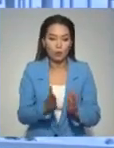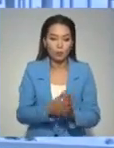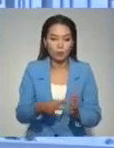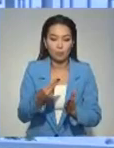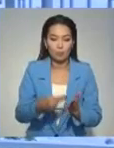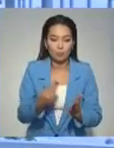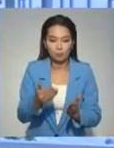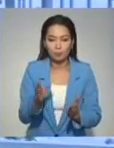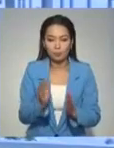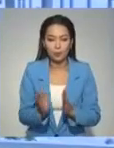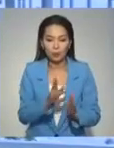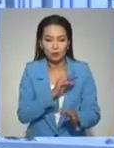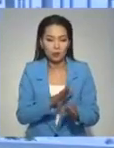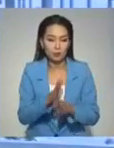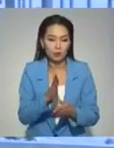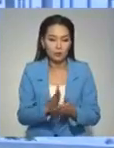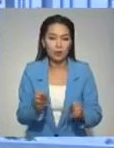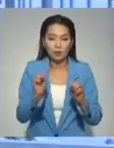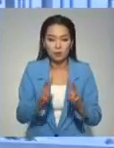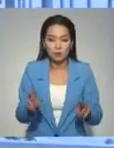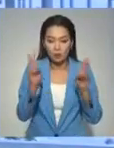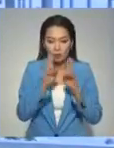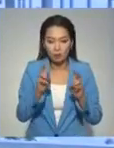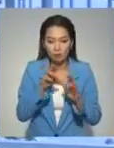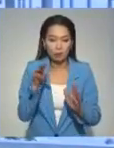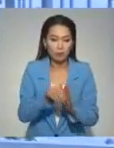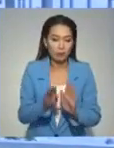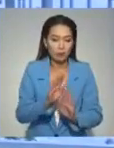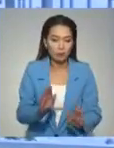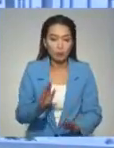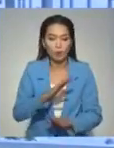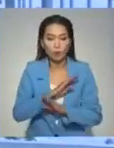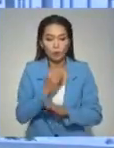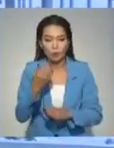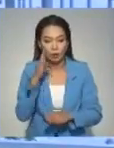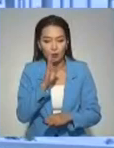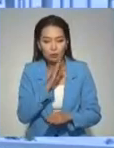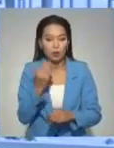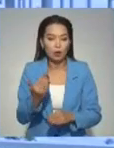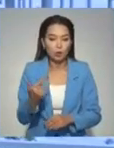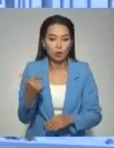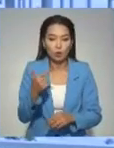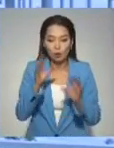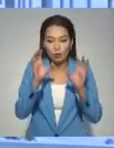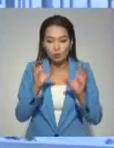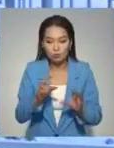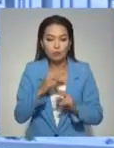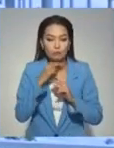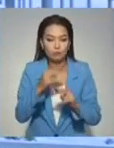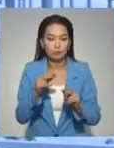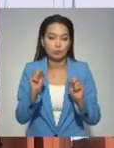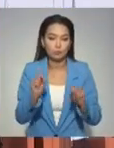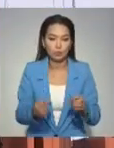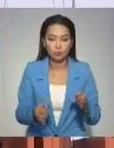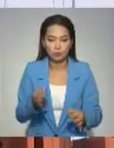жүйесімен реттеледі. Яғни бұл оқиға арнайы тексеріске жатпайды. Марқұмның туысқандары өз шағымдарын азаматтық кодекске сай сотқа жүгінуі